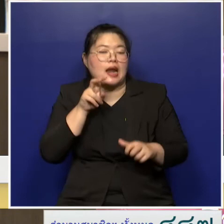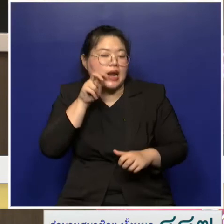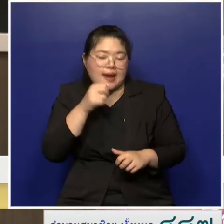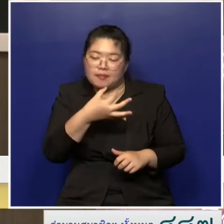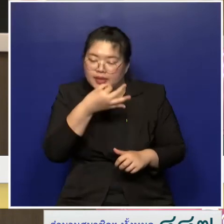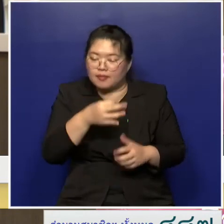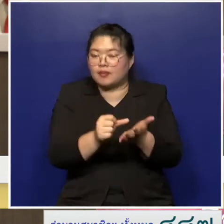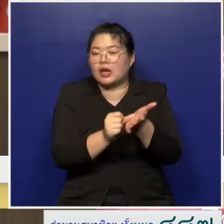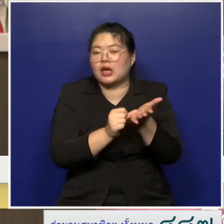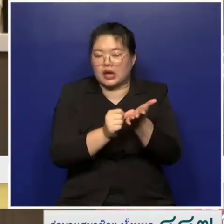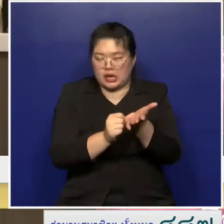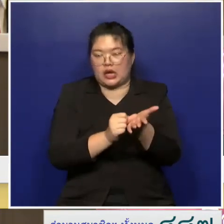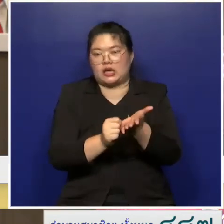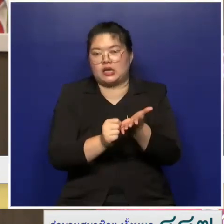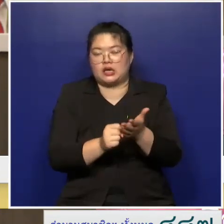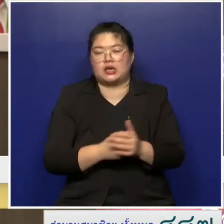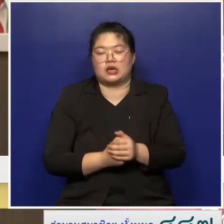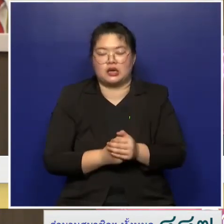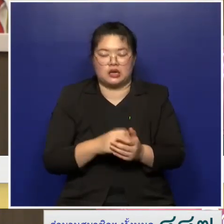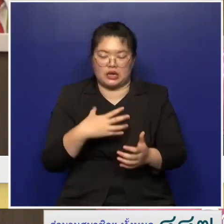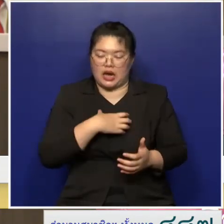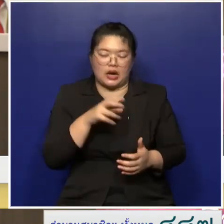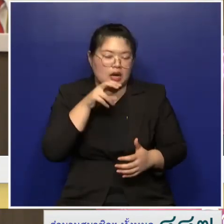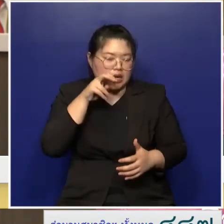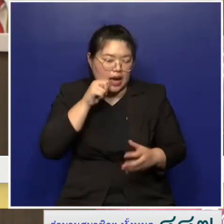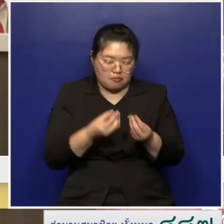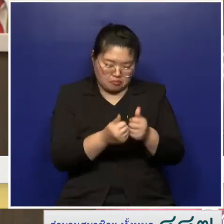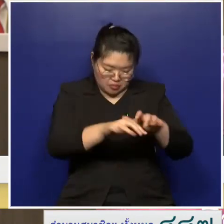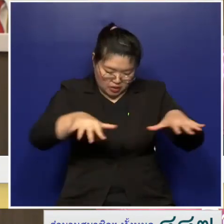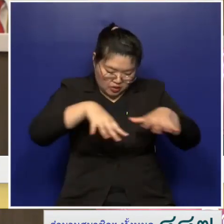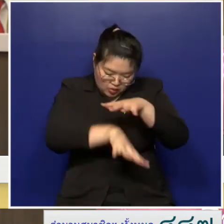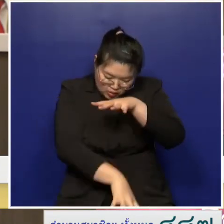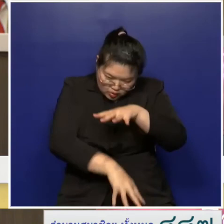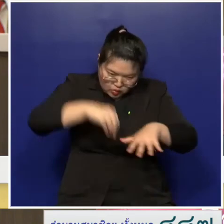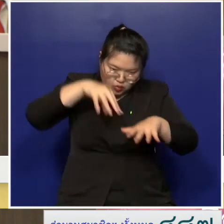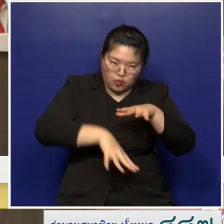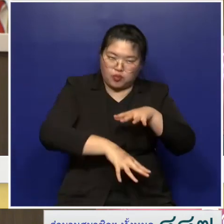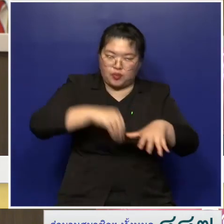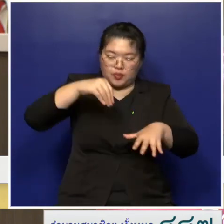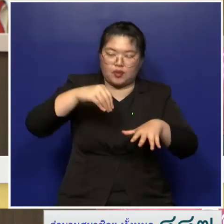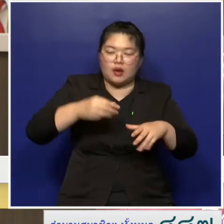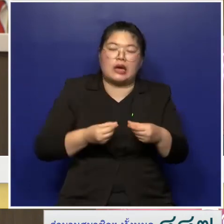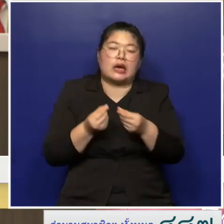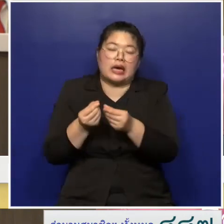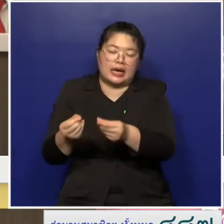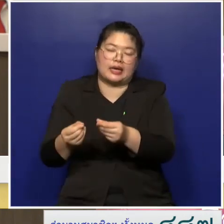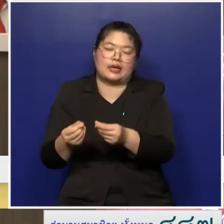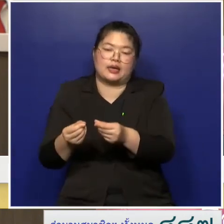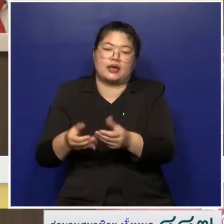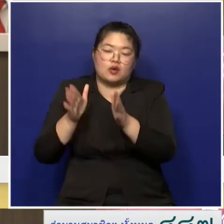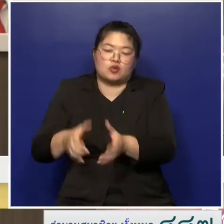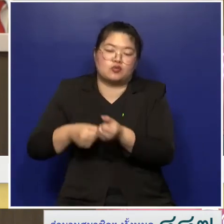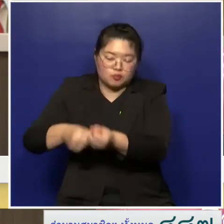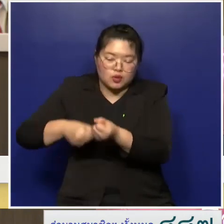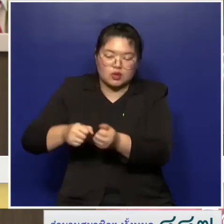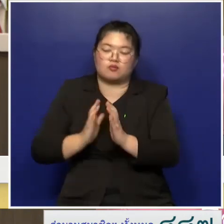รโดยการเจาะน้ำอาดาน ให้กับคุมเกษตกรแต่ลำเผอตำบนด้วยครับกับข